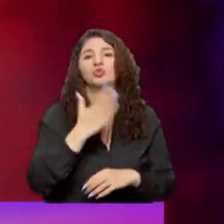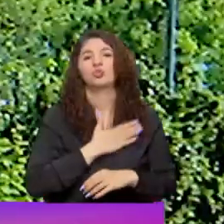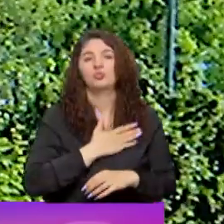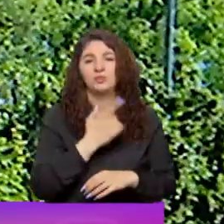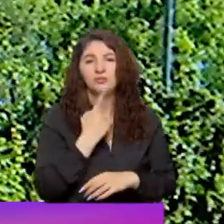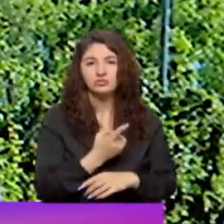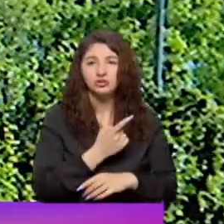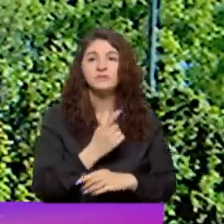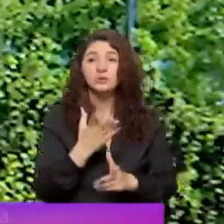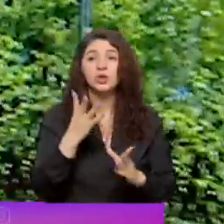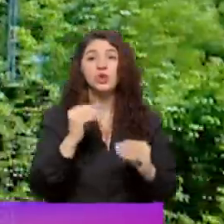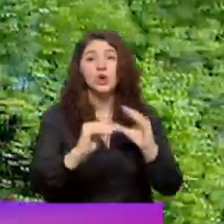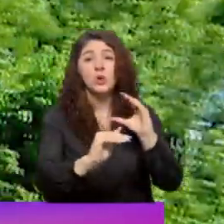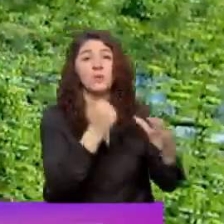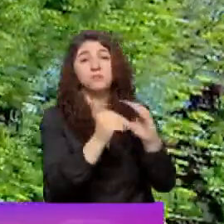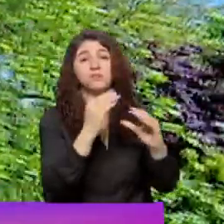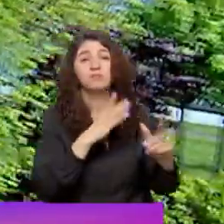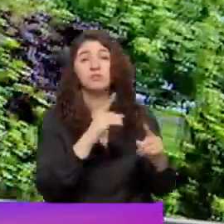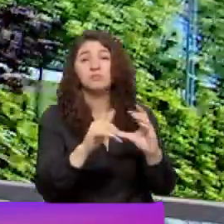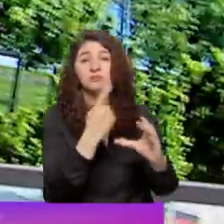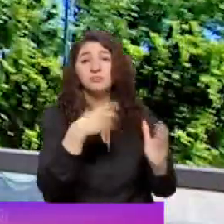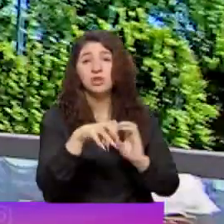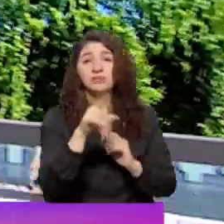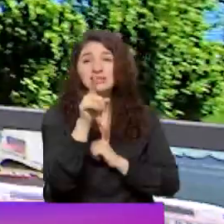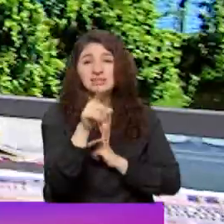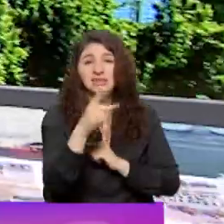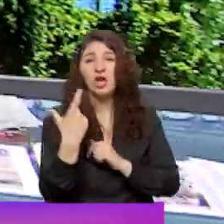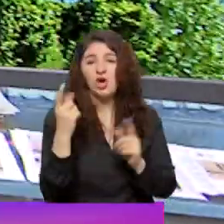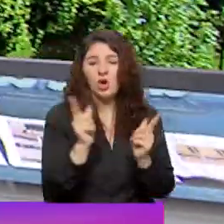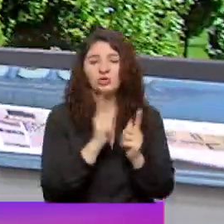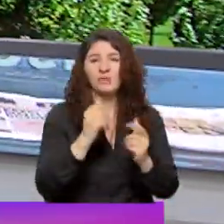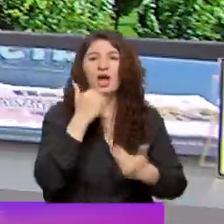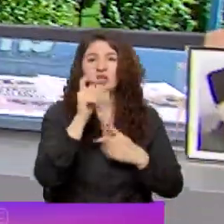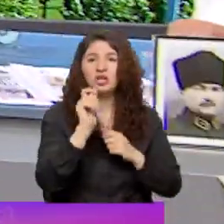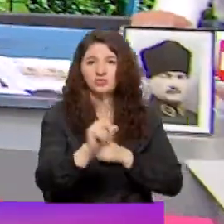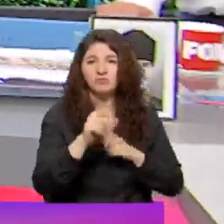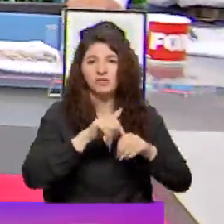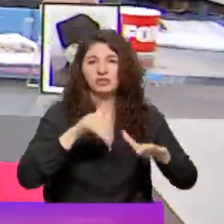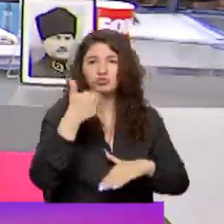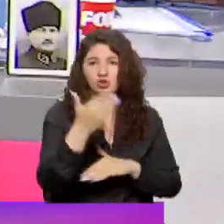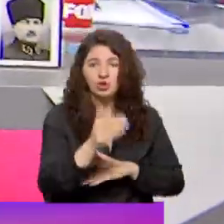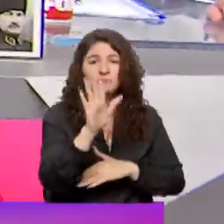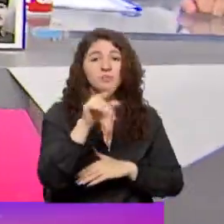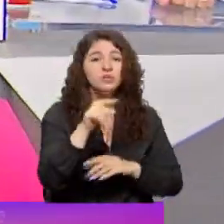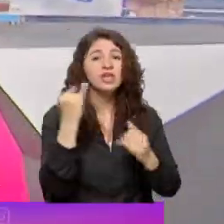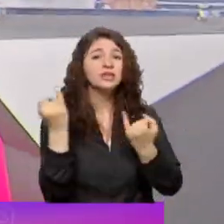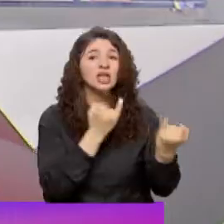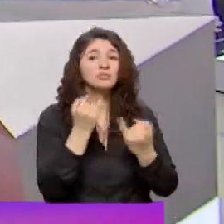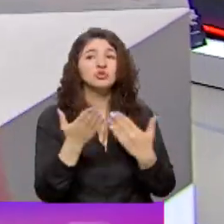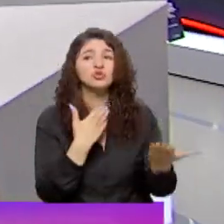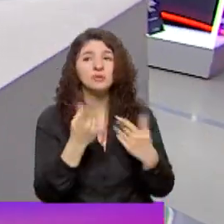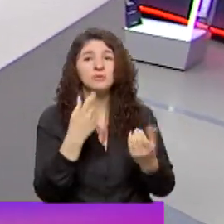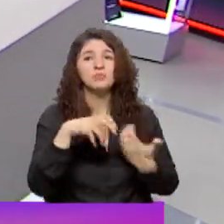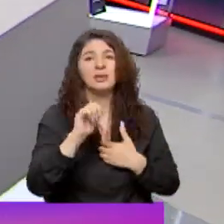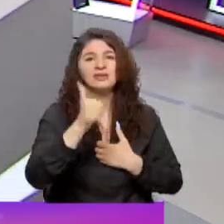Türk'üm demiş çok mesaj geldi bu mesajları bir kısmını size özetleyerek aktaracağım yayından sonra bu Tartışmanın